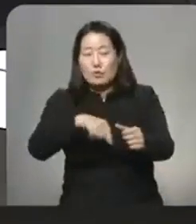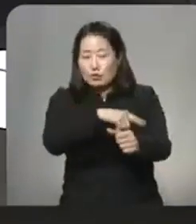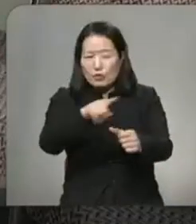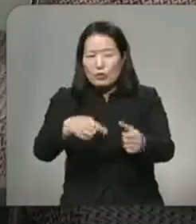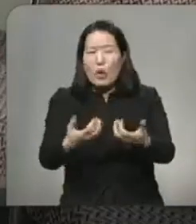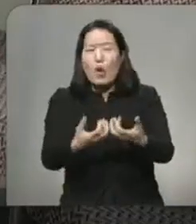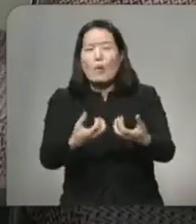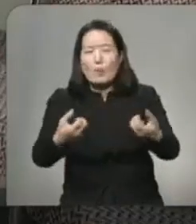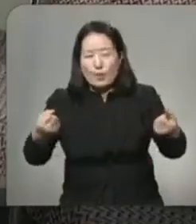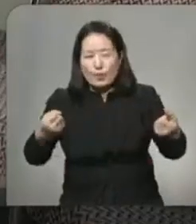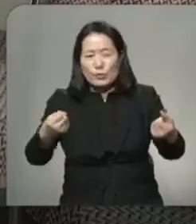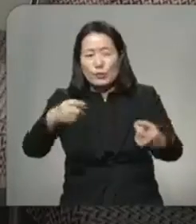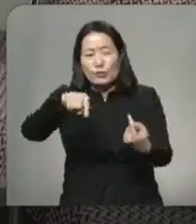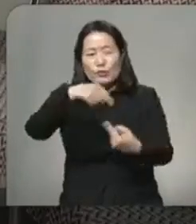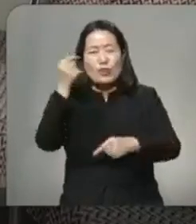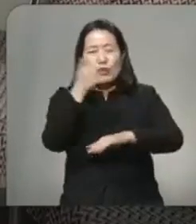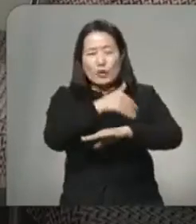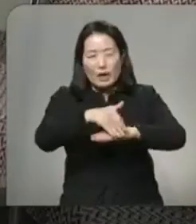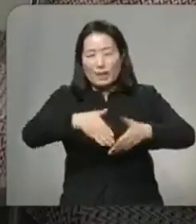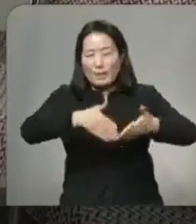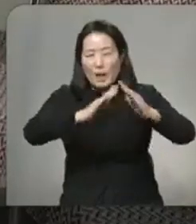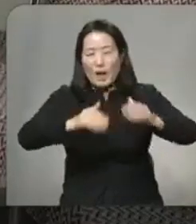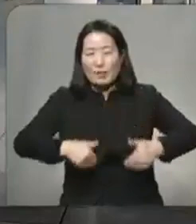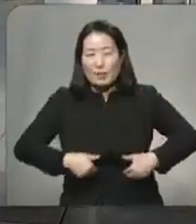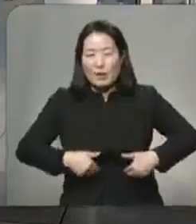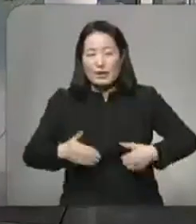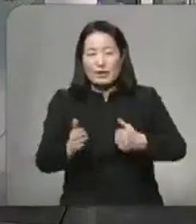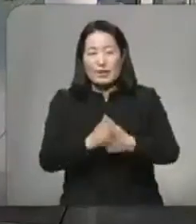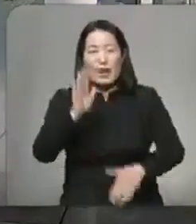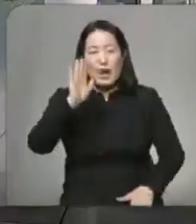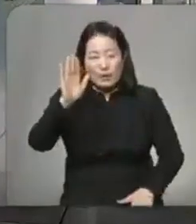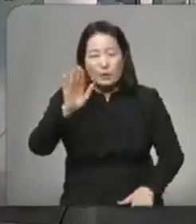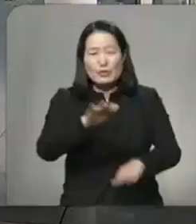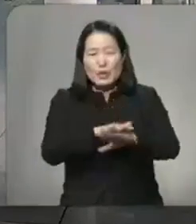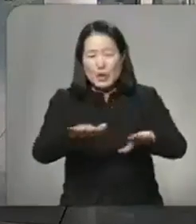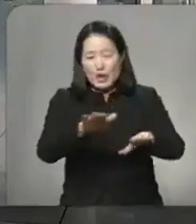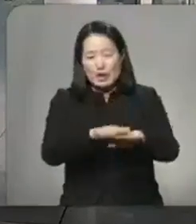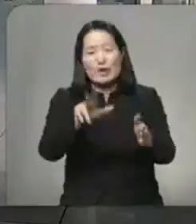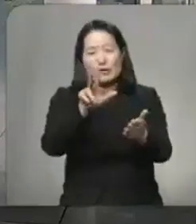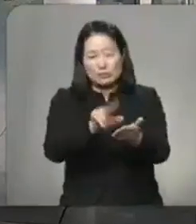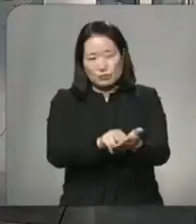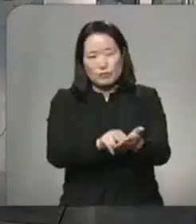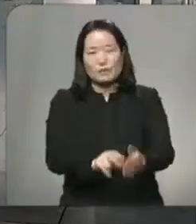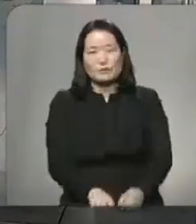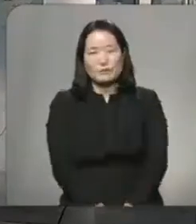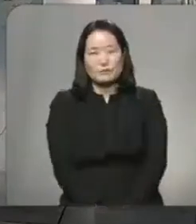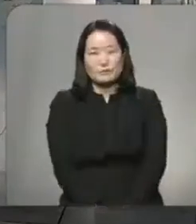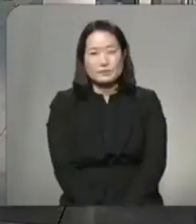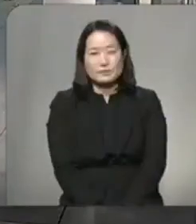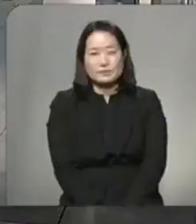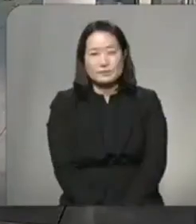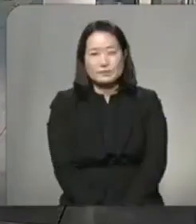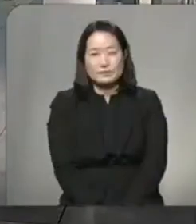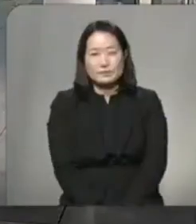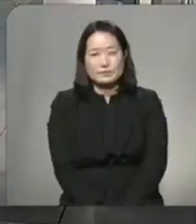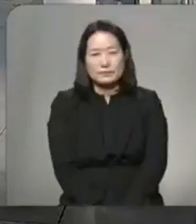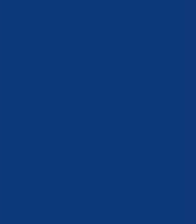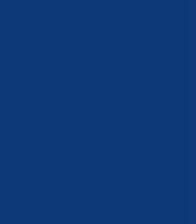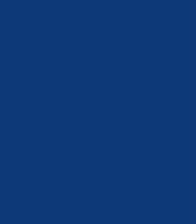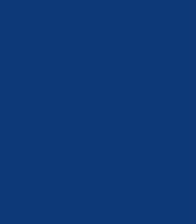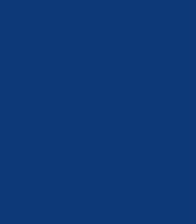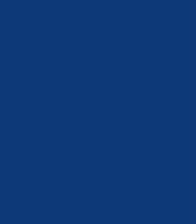별도의 운행 계획이 있어야 가능해 향후 해결 과제로 꼽히고 있습니다 kbs 유쓰 간 터뜨립니다